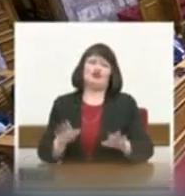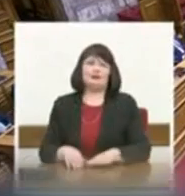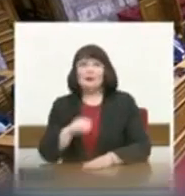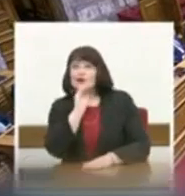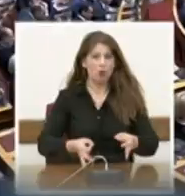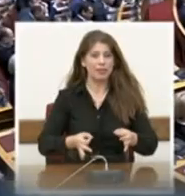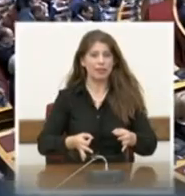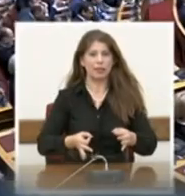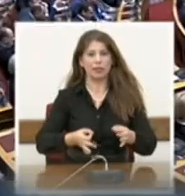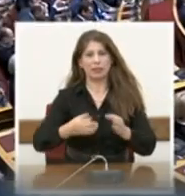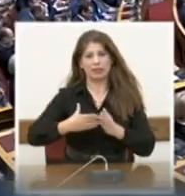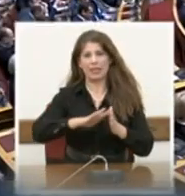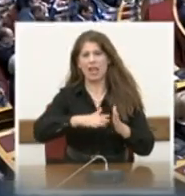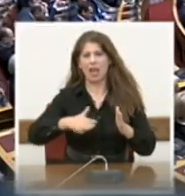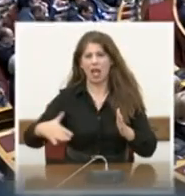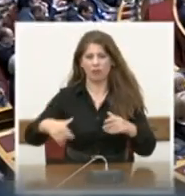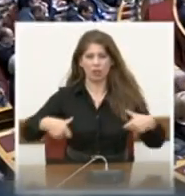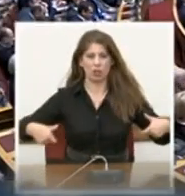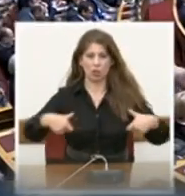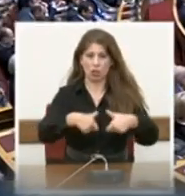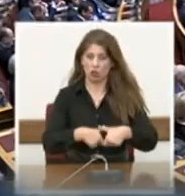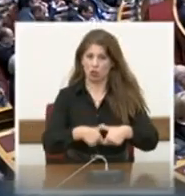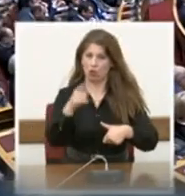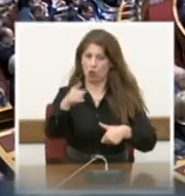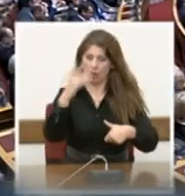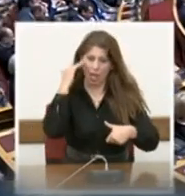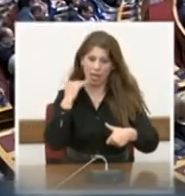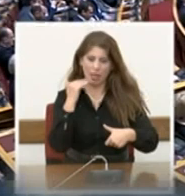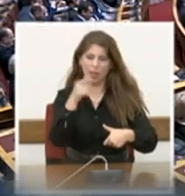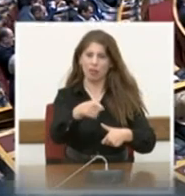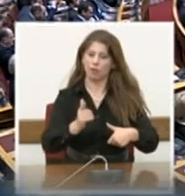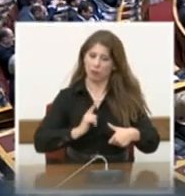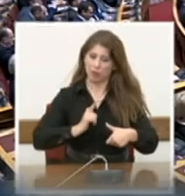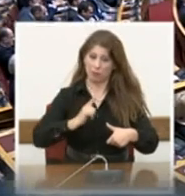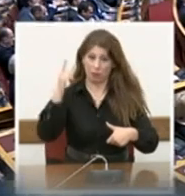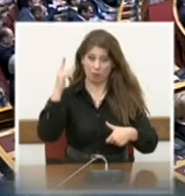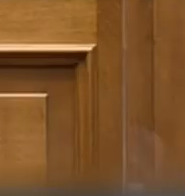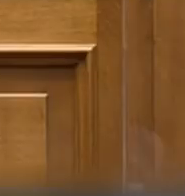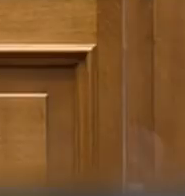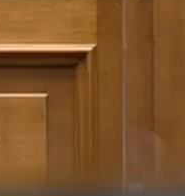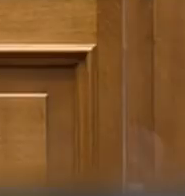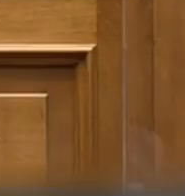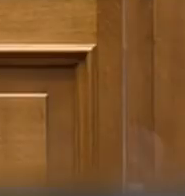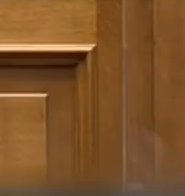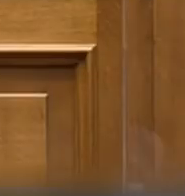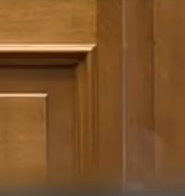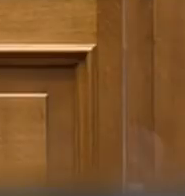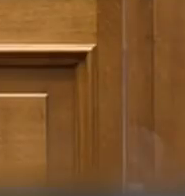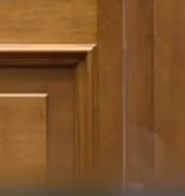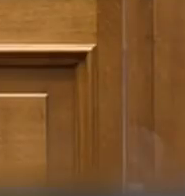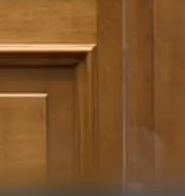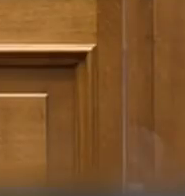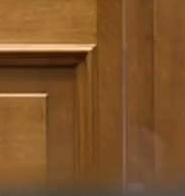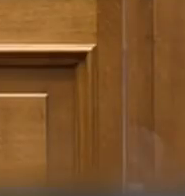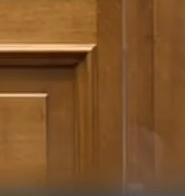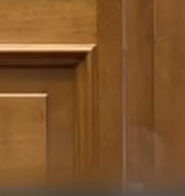ΣΥΡΙΖΑ «Στη θάλασσα δεν υπάρχουν σύνορα», τώρα φαίνεται ότι στο ΣΥΡΙΖΑ είναι έτοιμοι να αναφέρουν ότι και στον Εύρο δεν υπάρχουν σύνορα. Μόλις προχθές, την ώρα